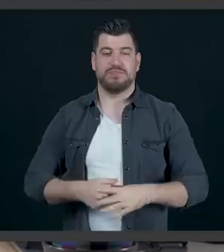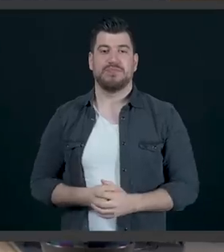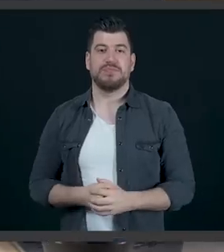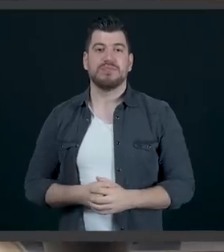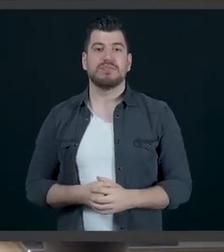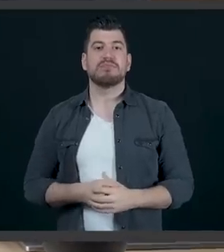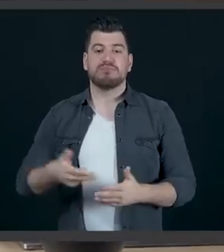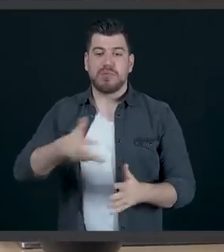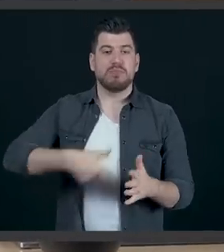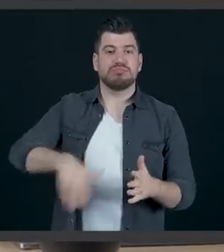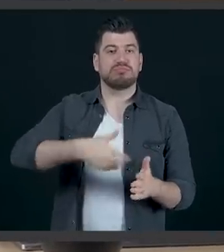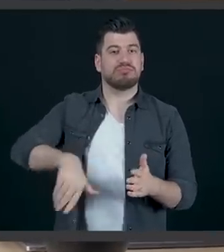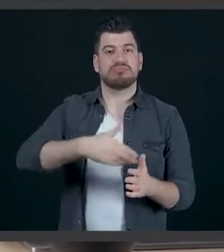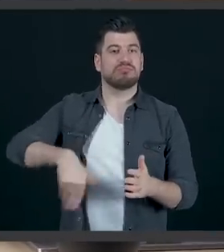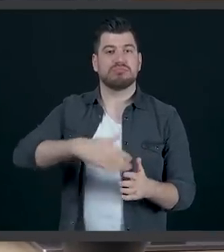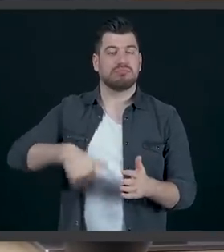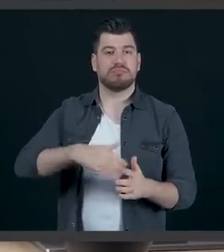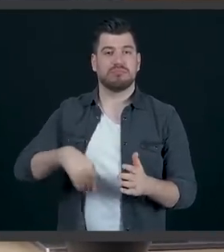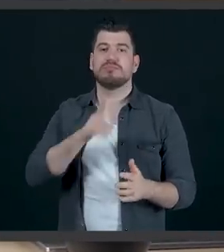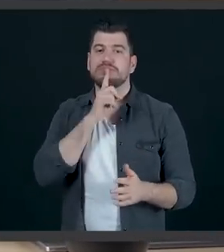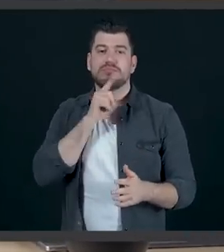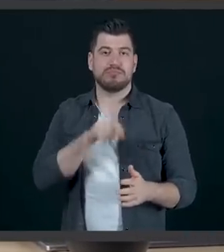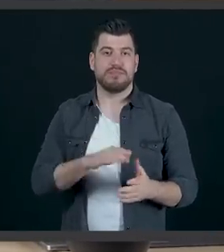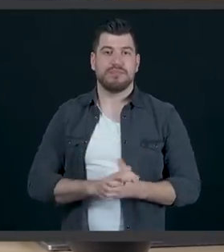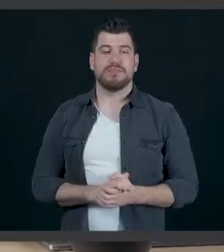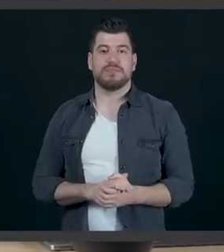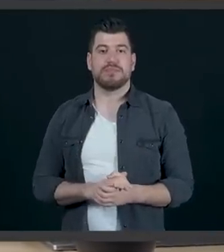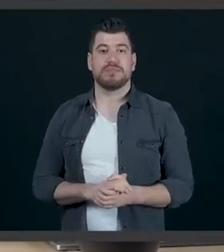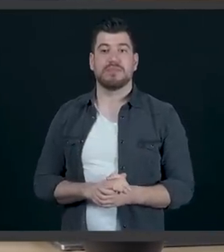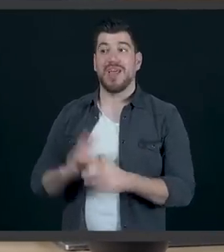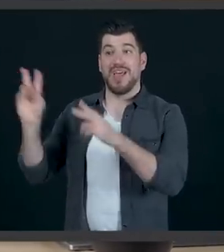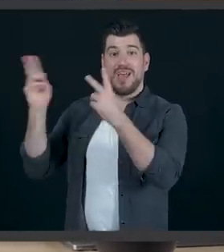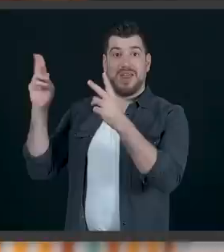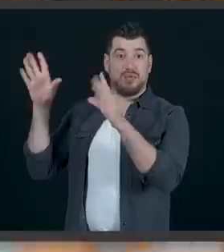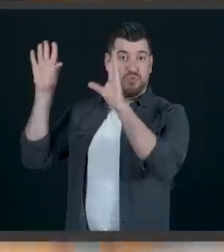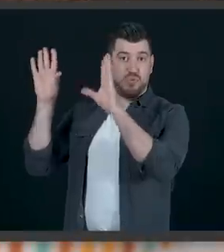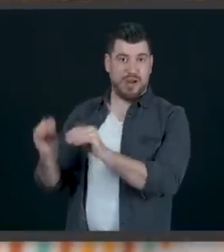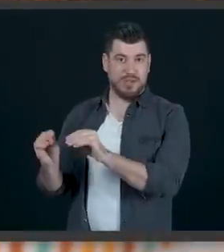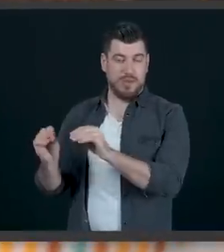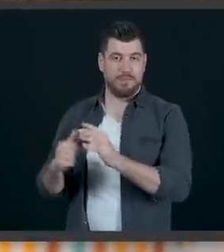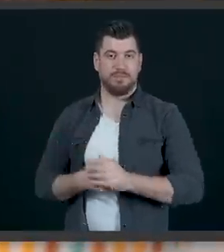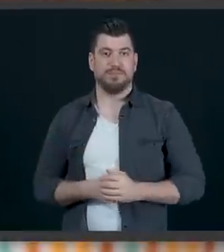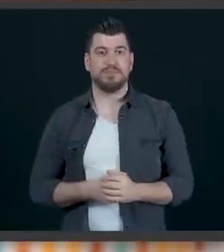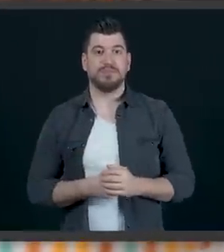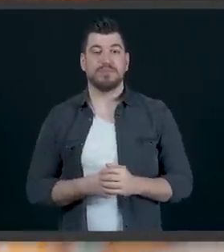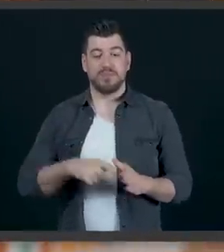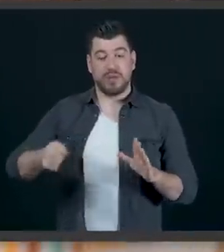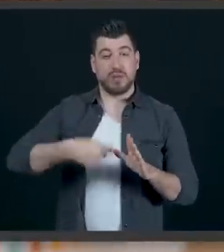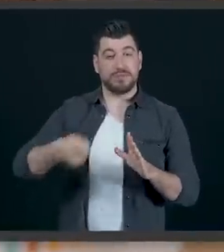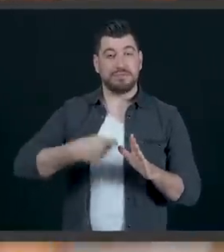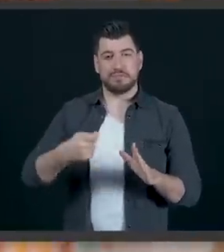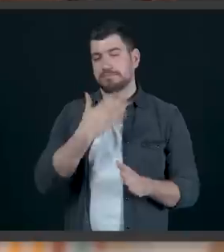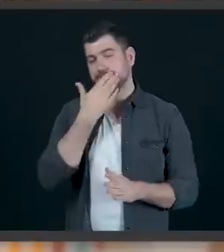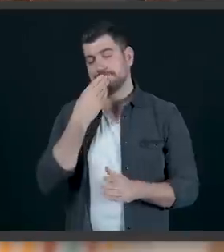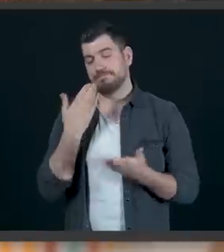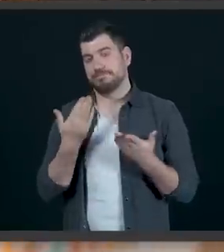Και ανακατεύουμε. Έκλεισα και το φούρνο μικροκυμάτων για να μην ακούγεται. Κοιτάξτε εδώ τι υπέροχο